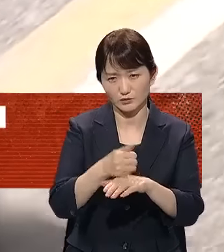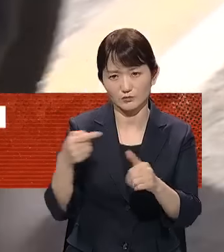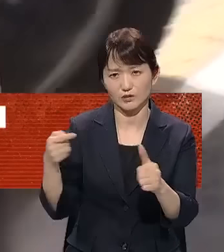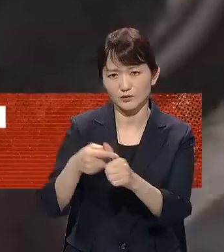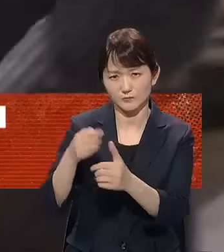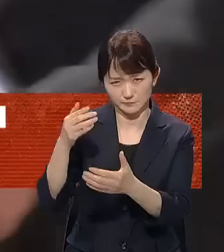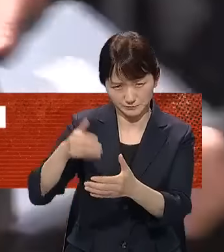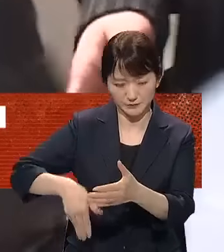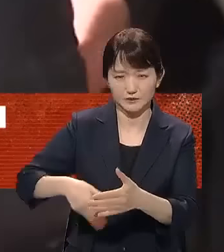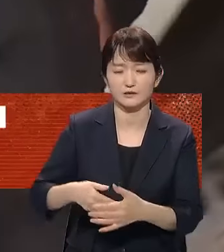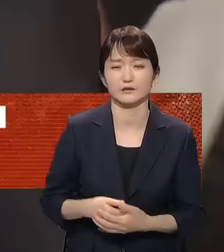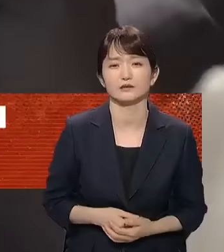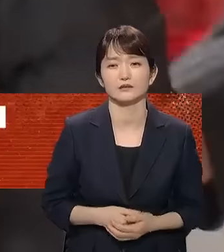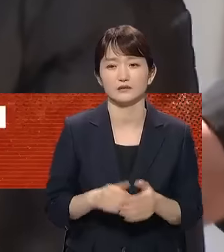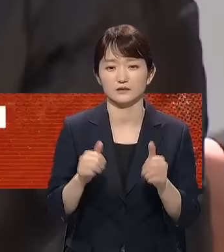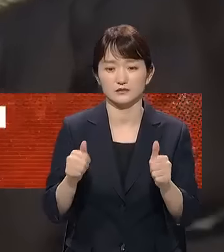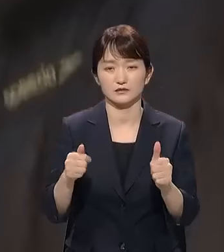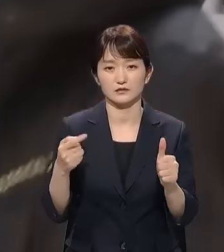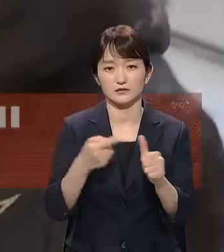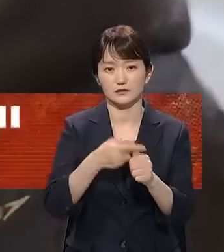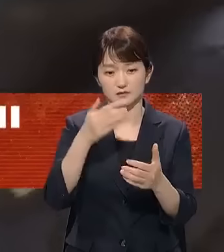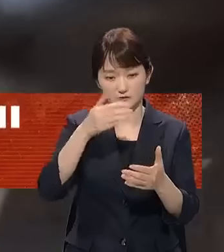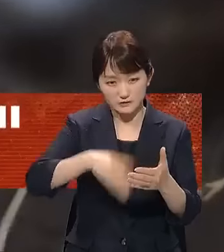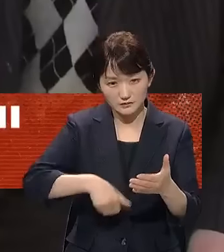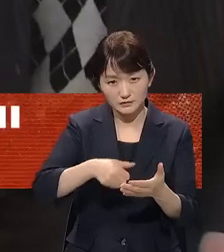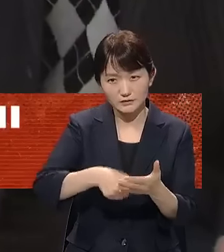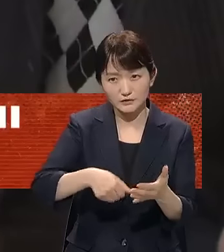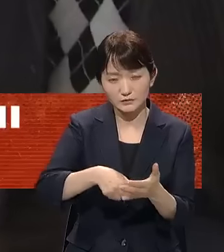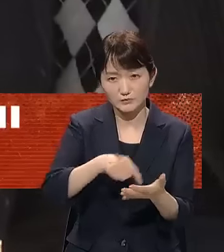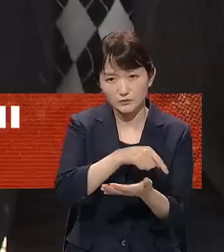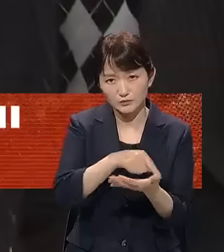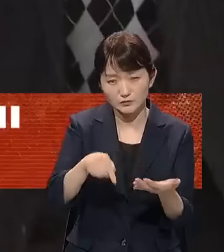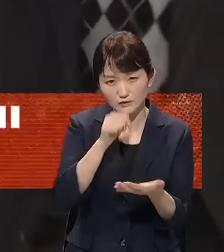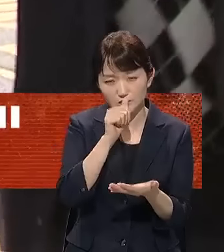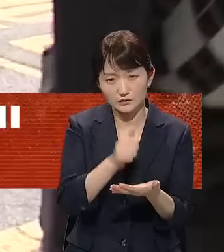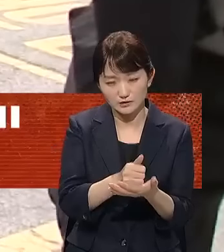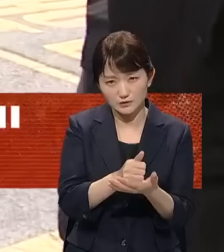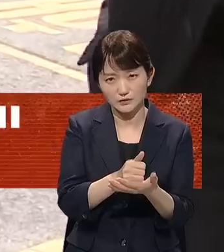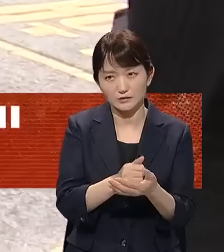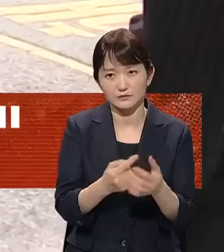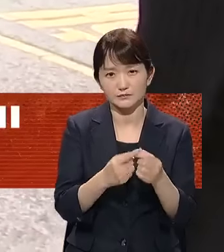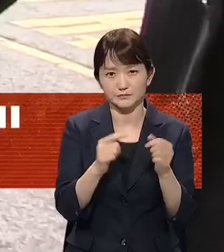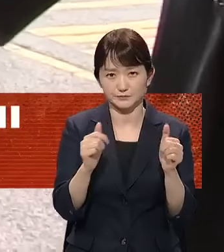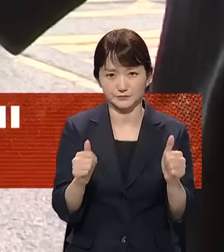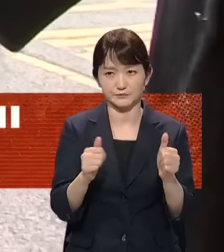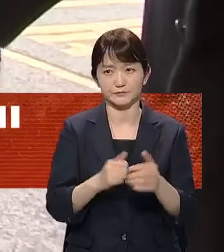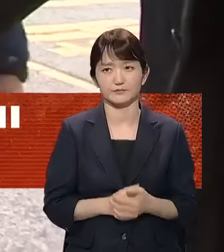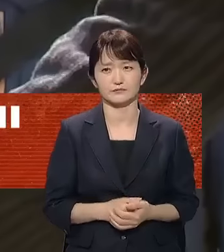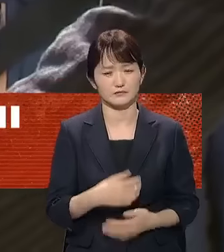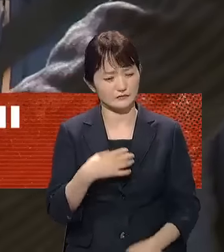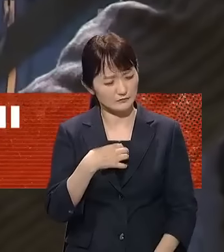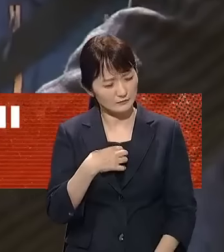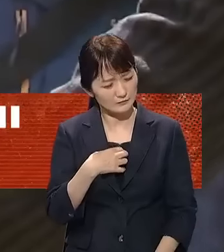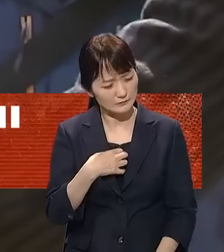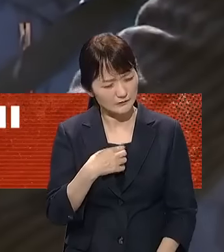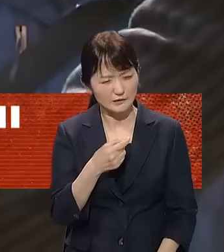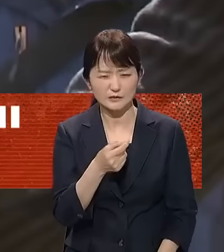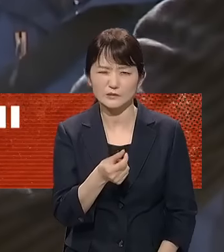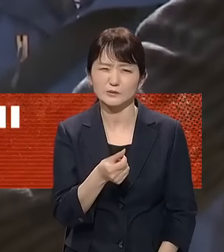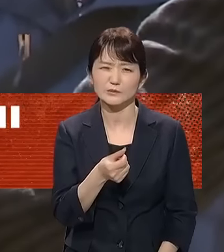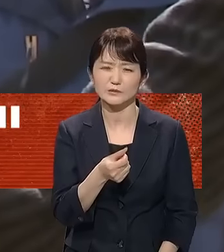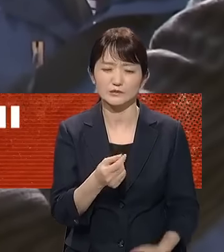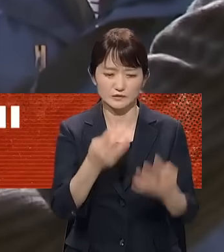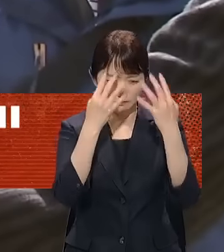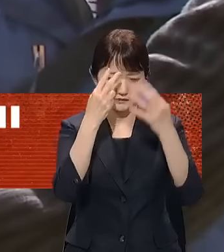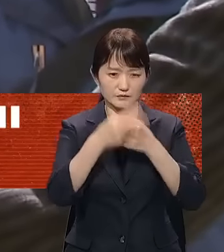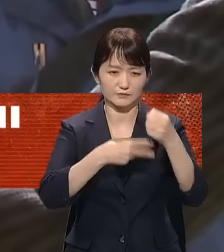그쳤고요 어 재판에서 살인 미수 재물 송계로 재판을 받기 했습니다만 일심에서 봤었을 때 아마도 위험성 같은 것들이 크지 않다라고 봤는지